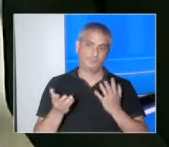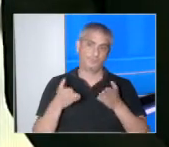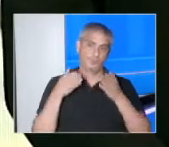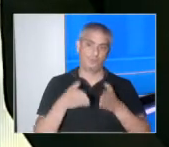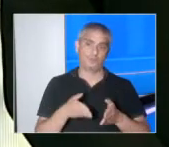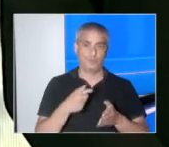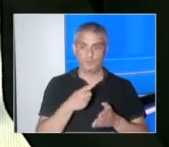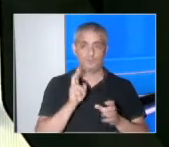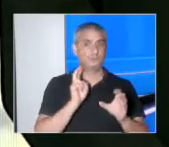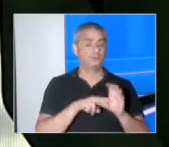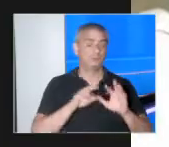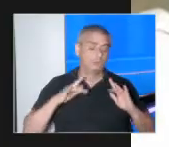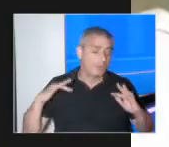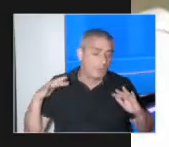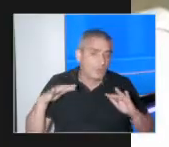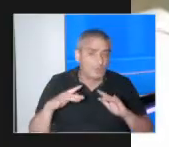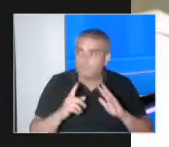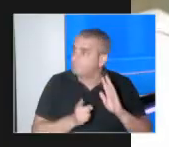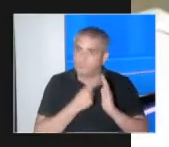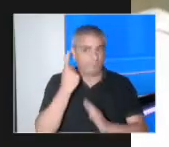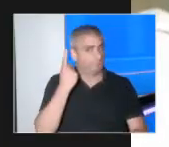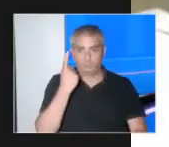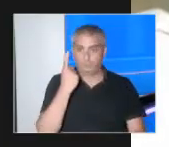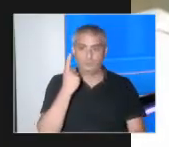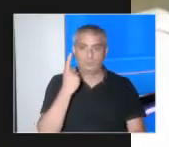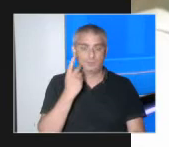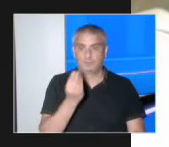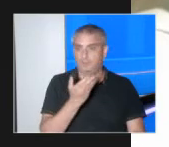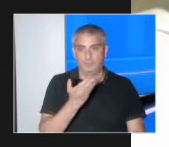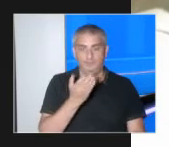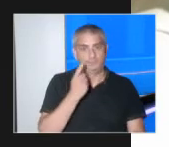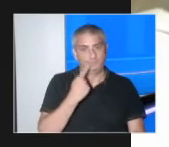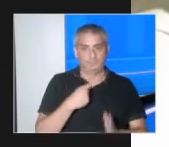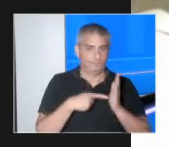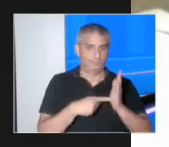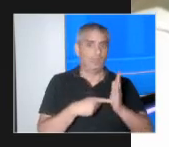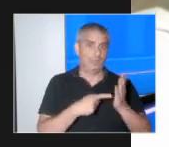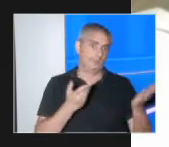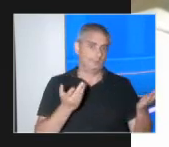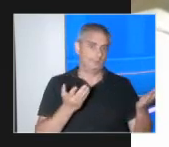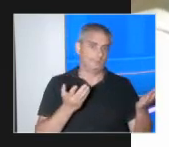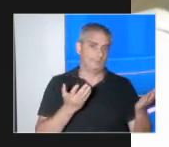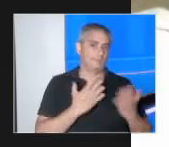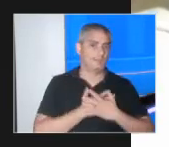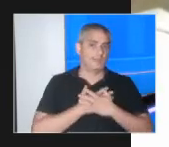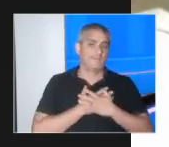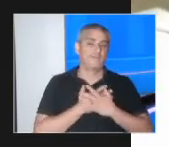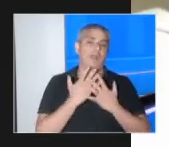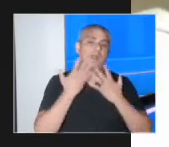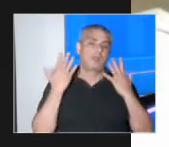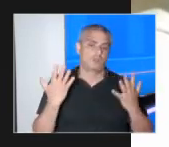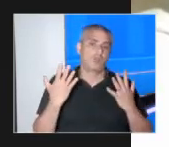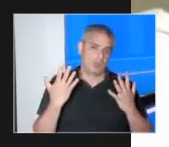הקבורה בהשתתפות המונית חסרת תקדים, דבר שמצביע על אהבה הענקית